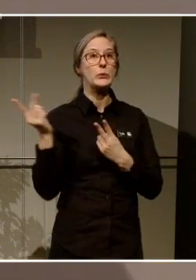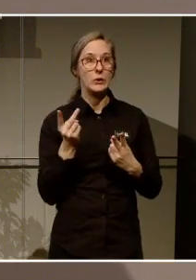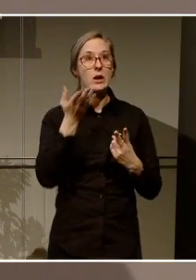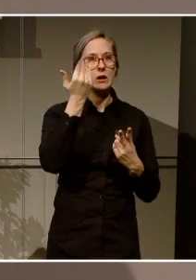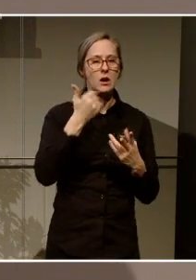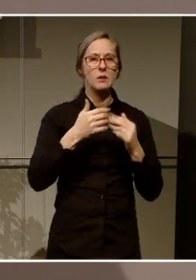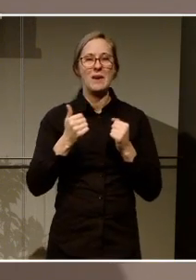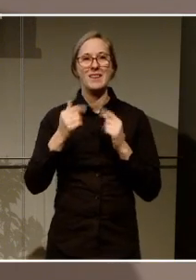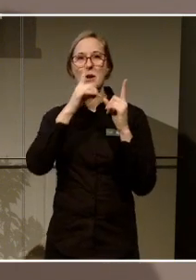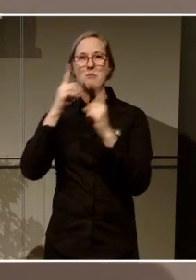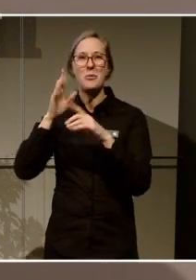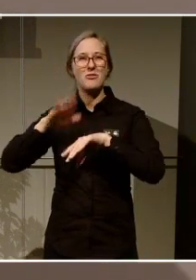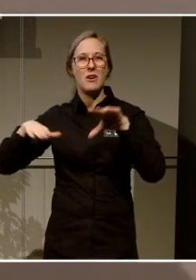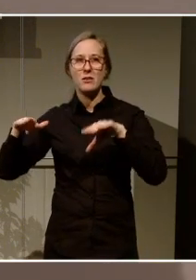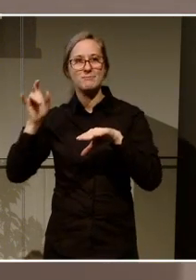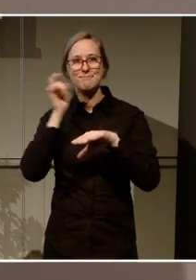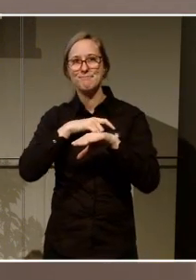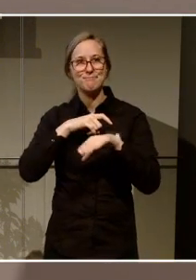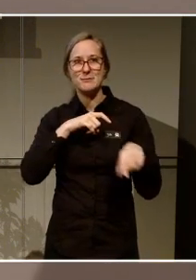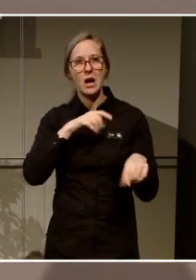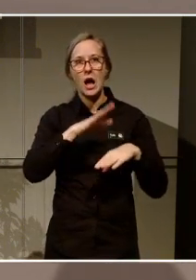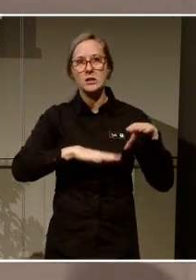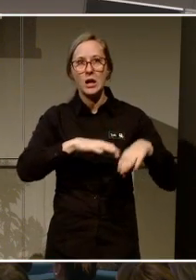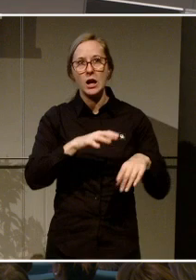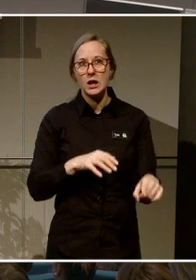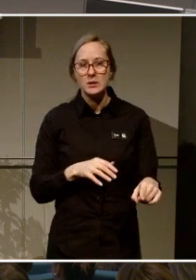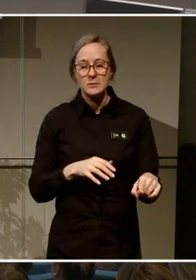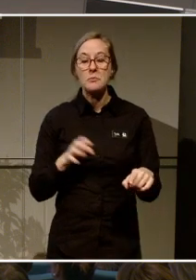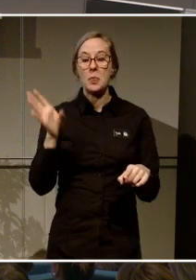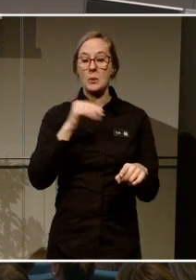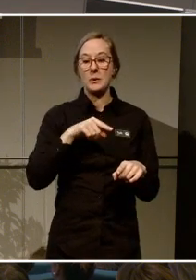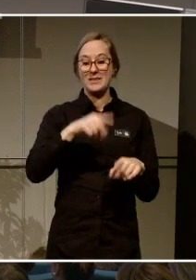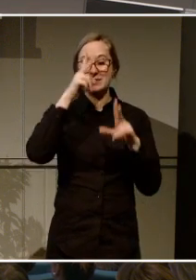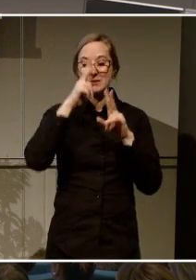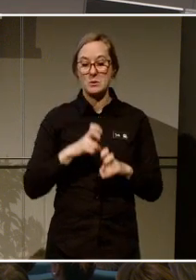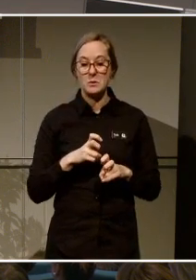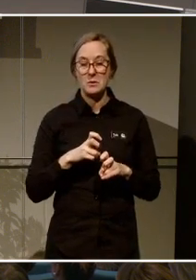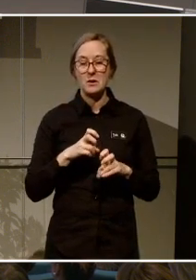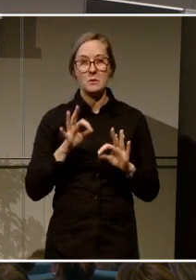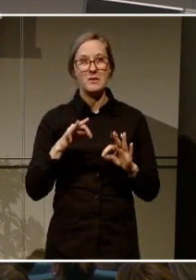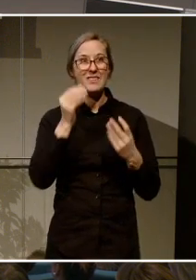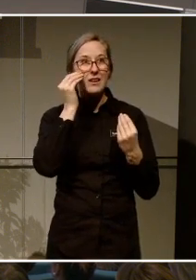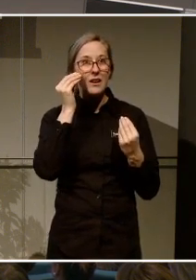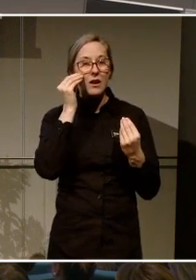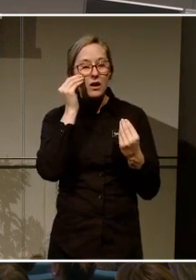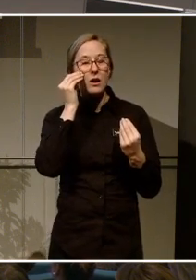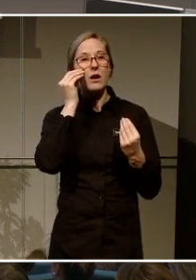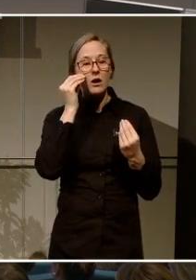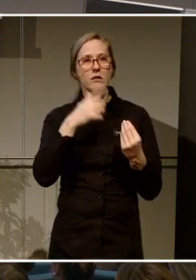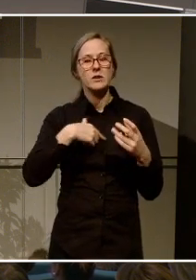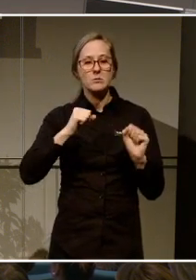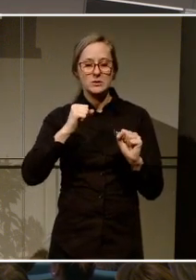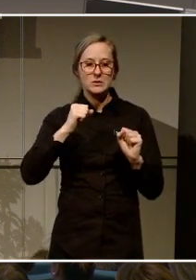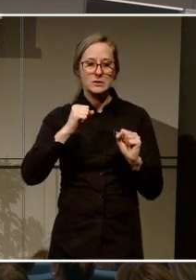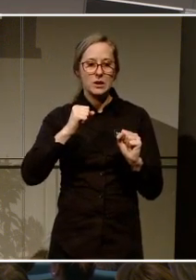variation. Och vad vi tar med oss av det här systemet och studien av det här, det är ju hur vi måste utveckla algoritmer.